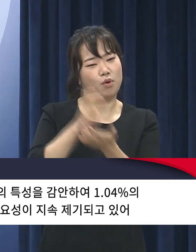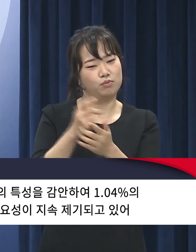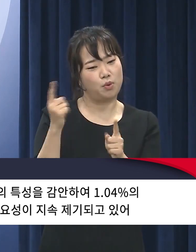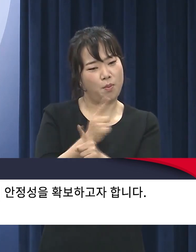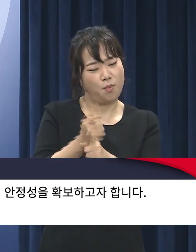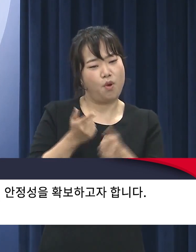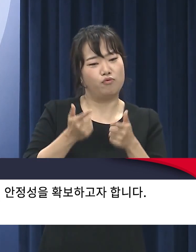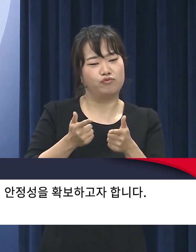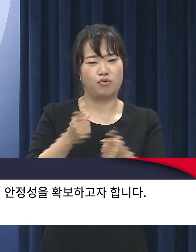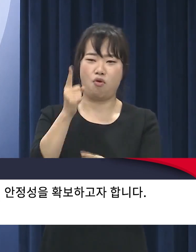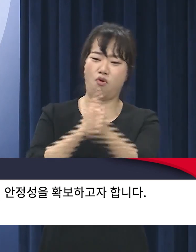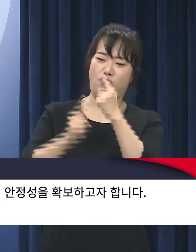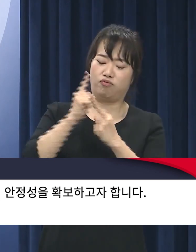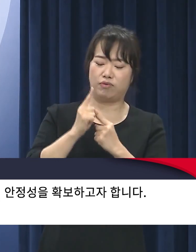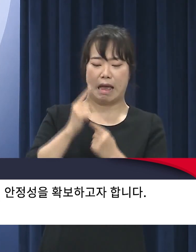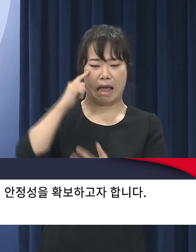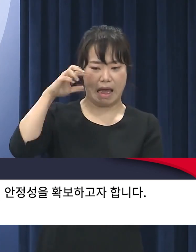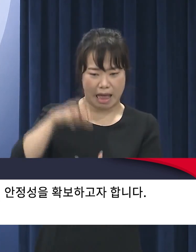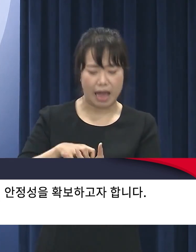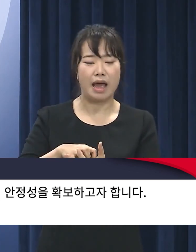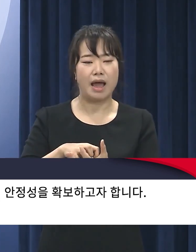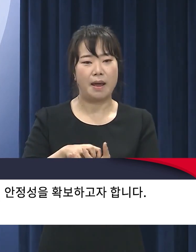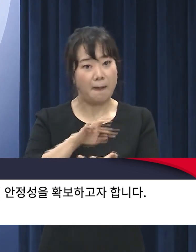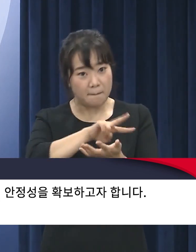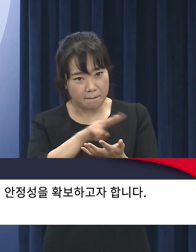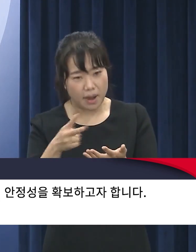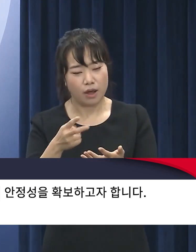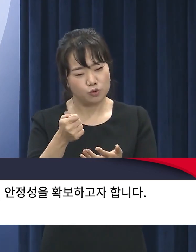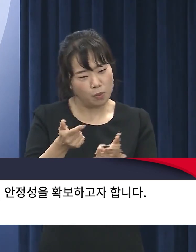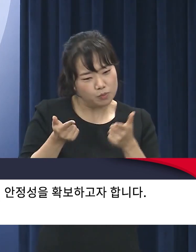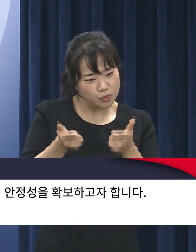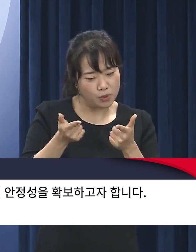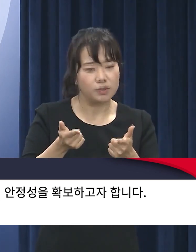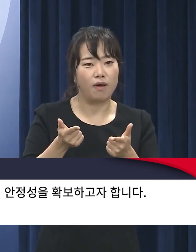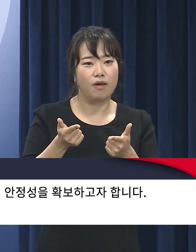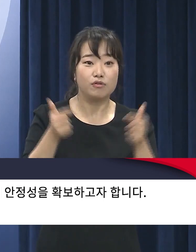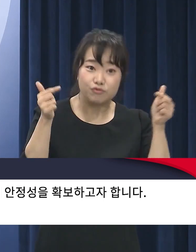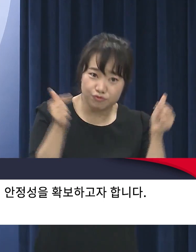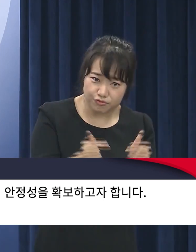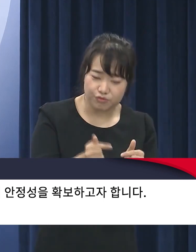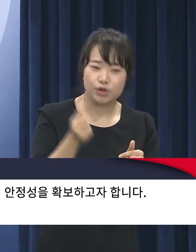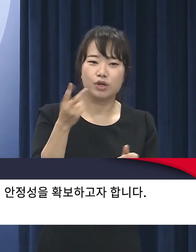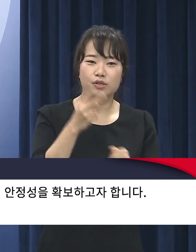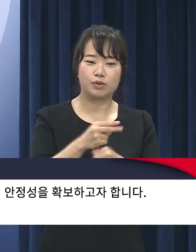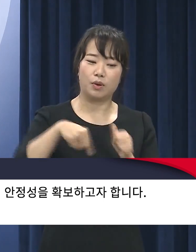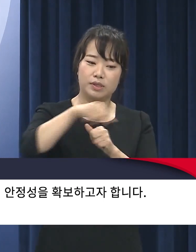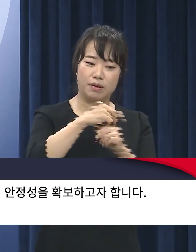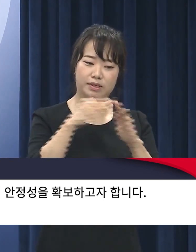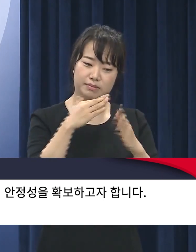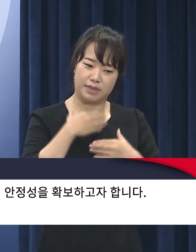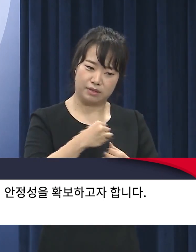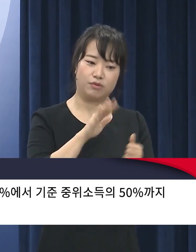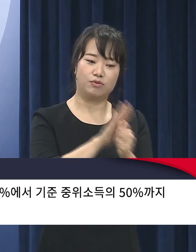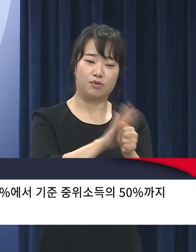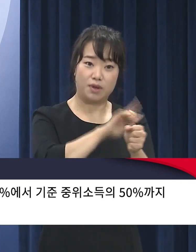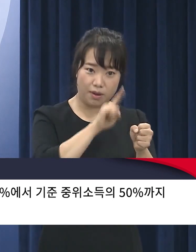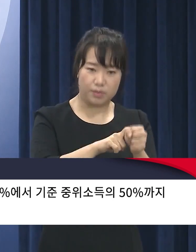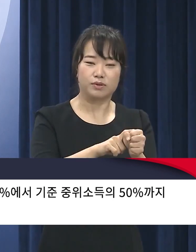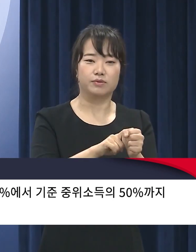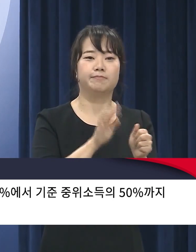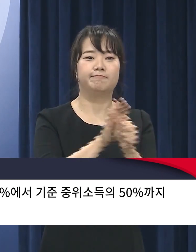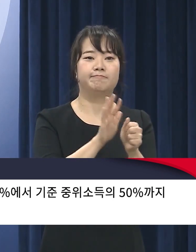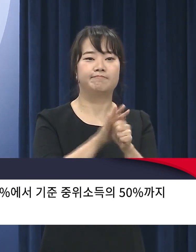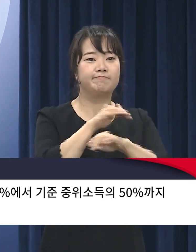필요성이 지속 제기되고 있어 소득 환산율을 적정 수준으로 인하하고 수급자의 주거 안정성을 확보하고자